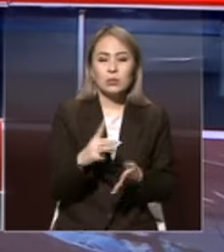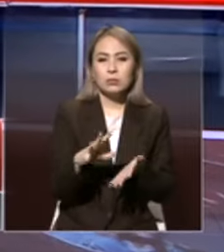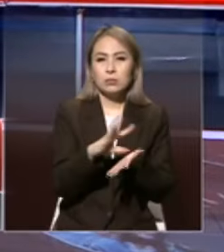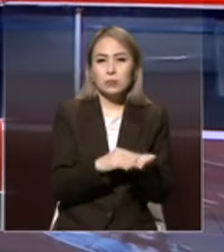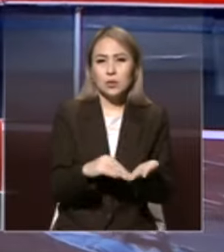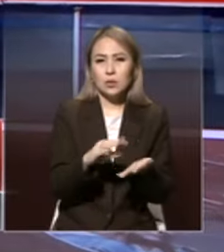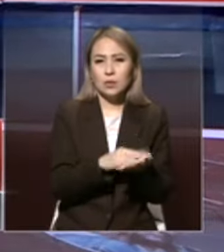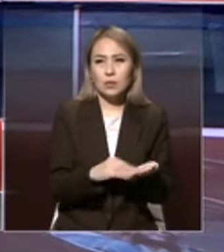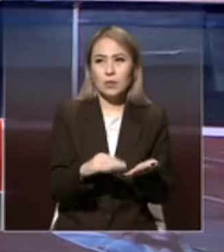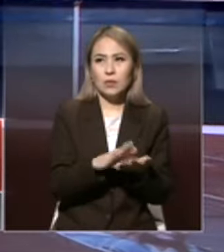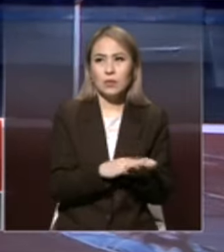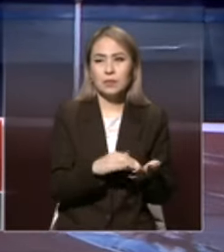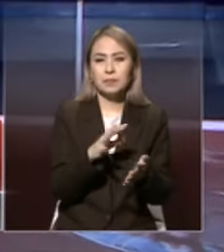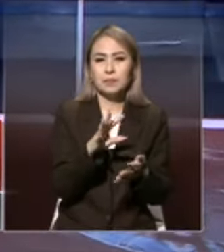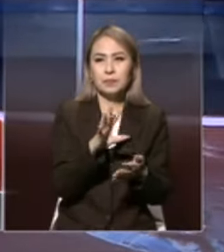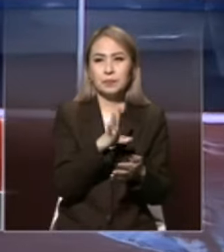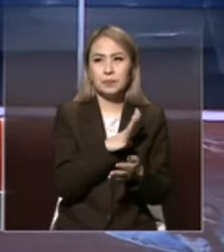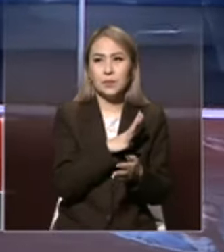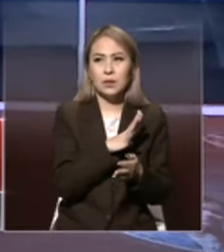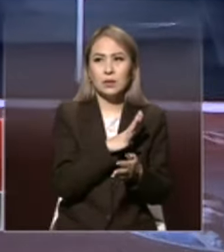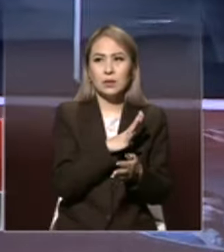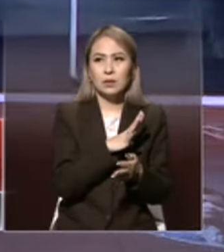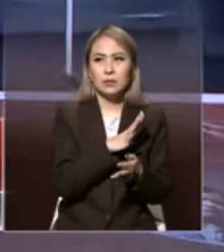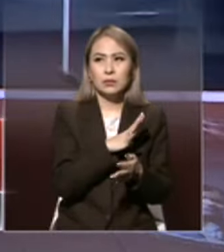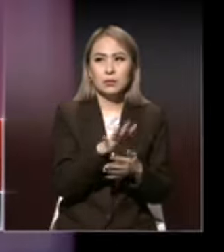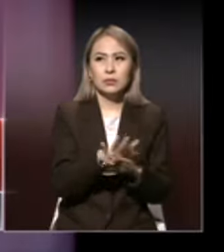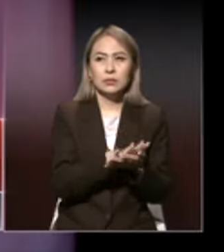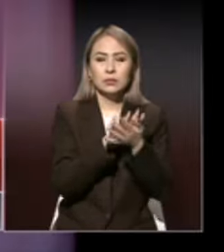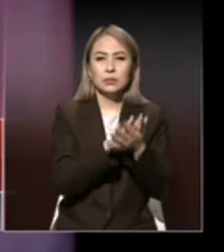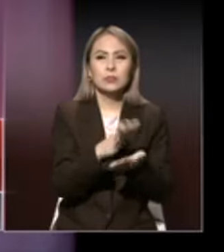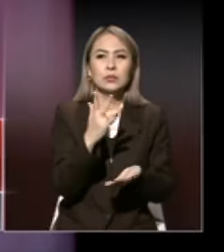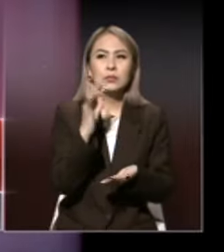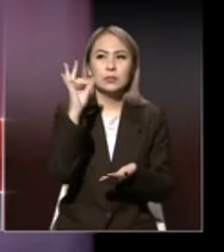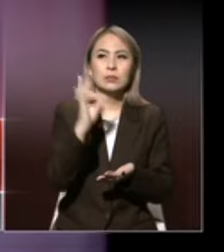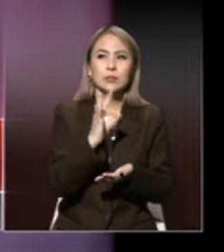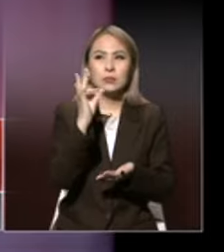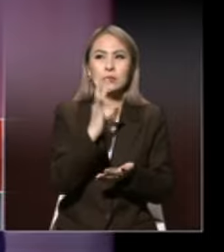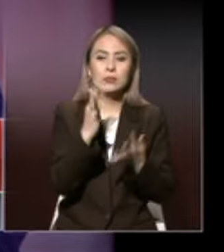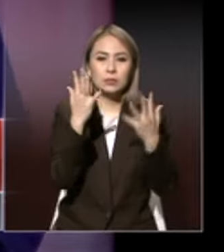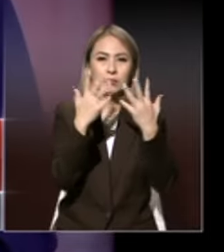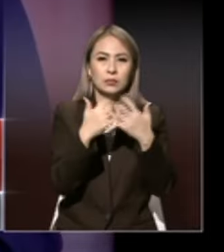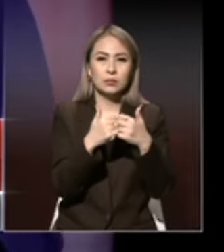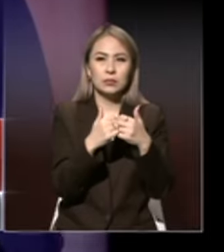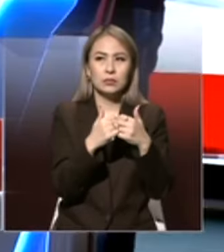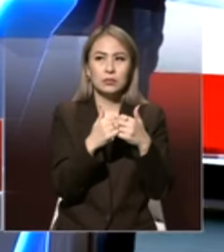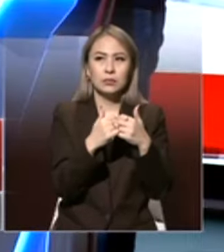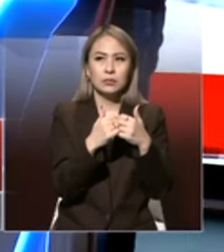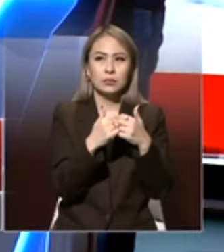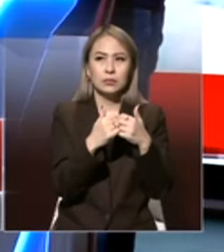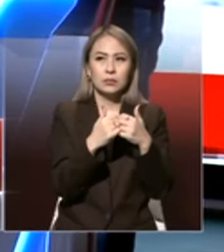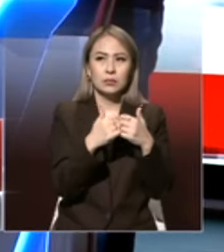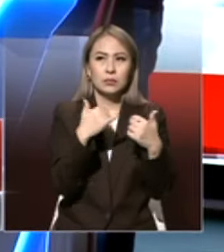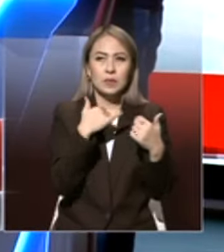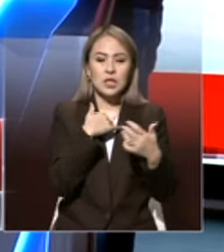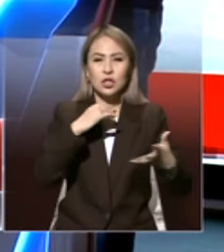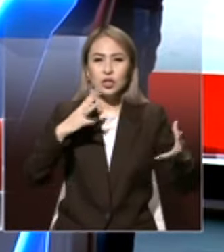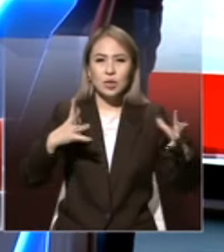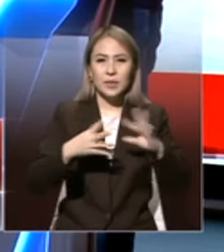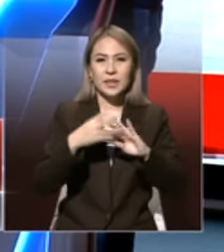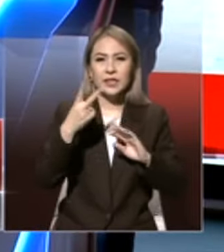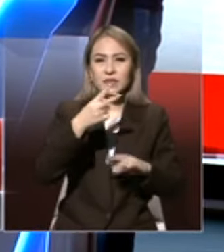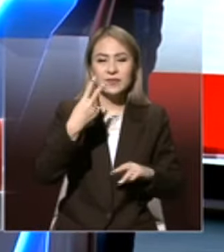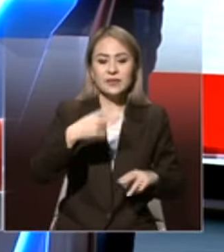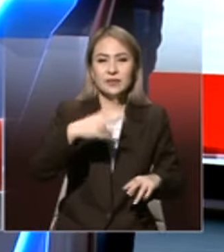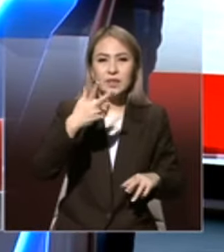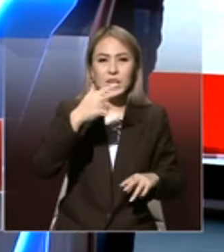қайта-қайта отбасылық тұрмыстық зорлық бойынша шағым жазады? Қанша процент қайталанады? Рецидивтізде қанша процент? Яғни біз жалпы